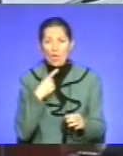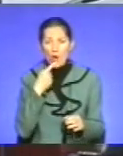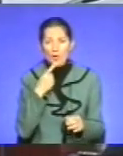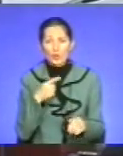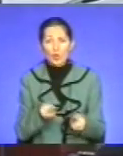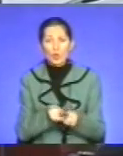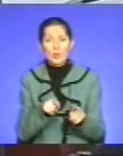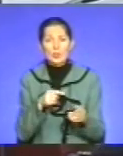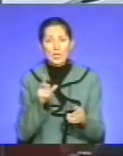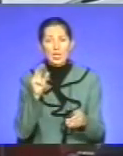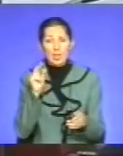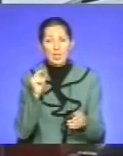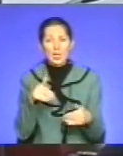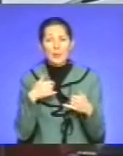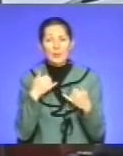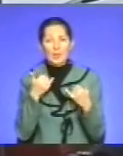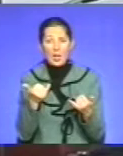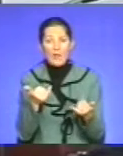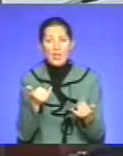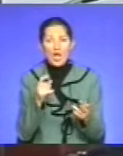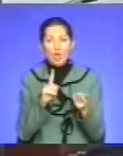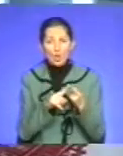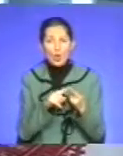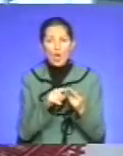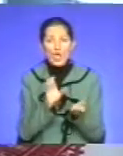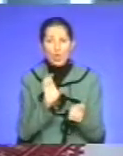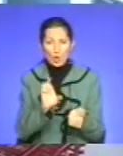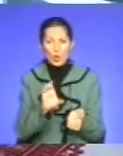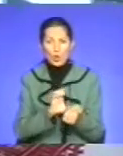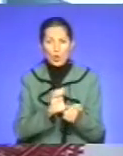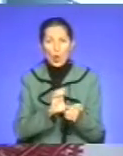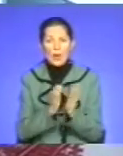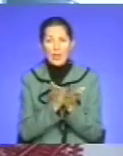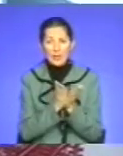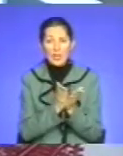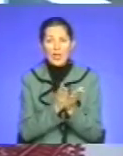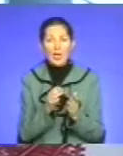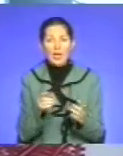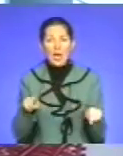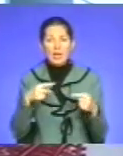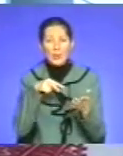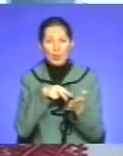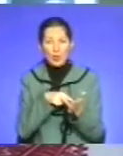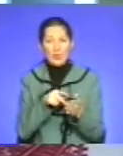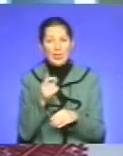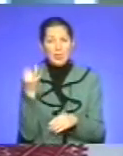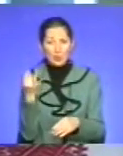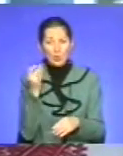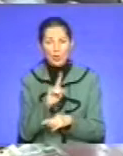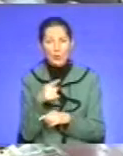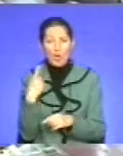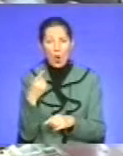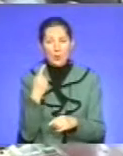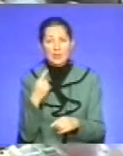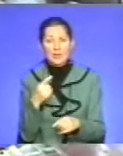дати презентували другий том книги «Реабілітовані історією. Тернопільська область» під науковою редакцією доцента історичних наук Петра